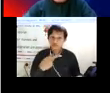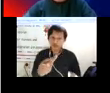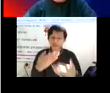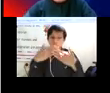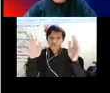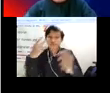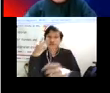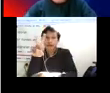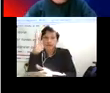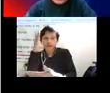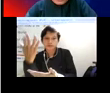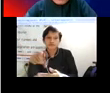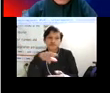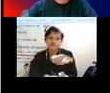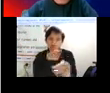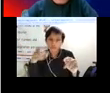mendeley